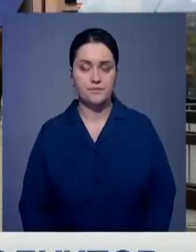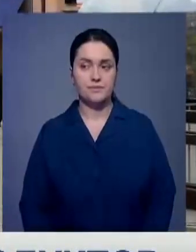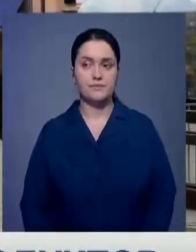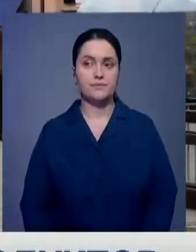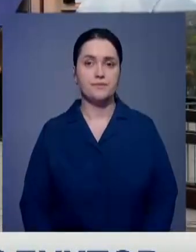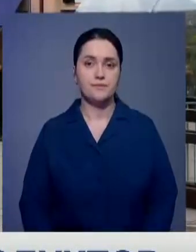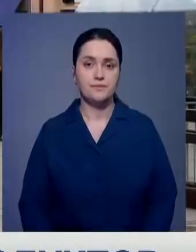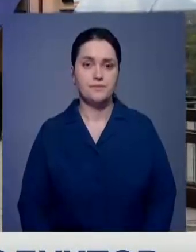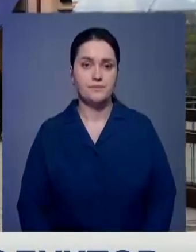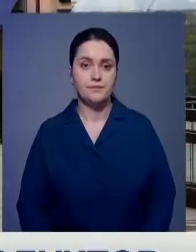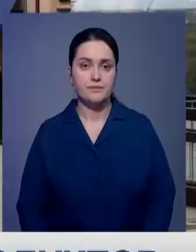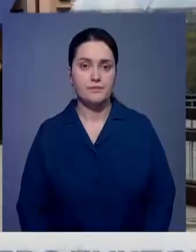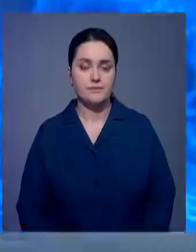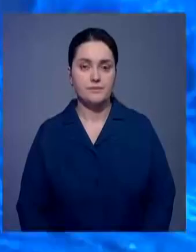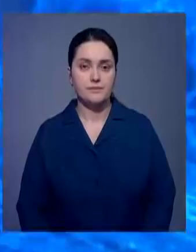24, Армения.